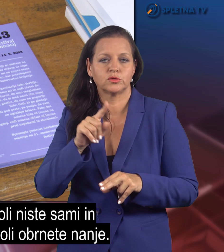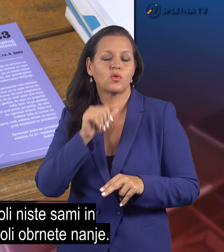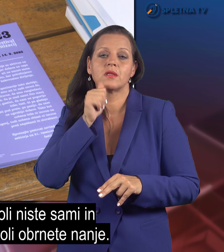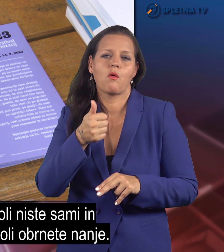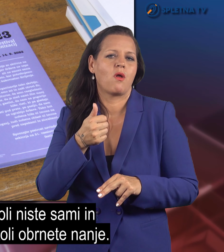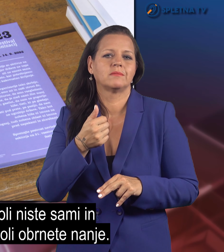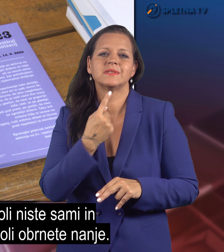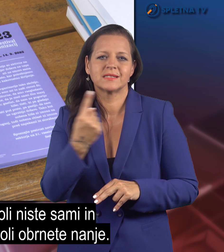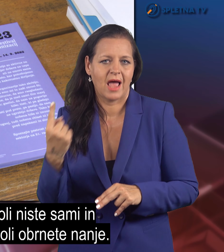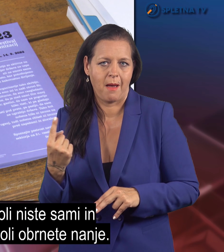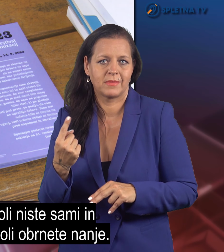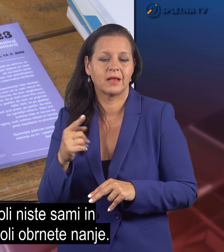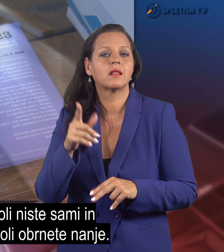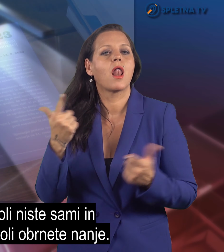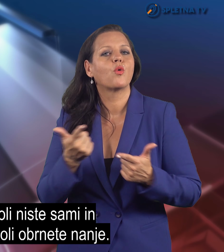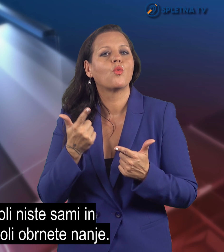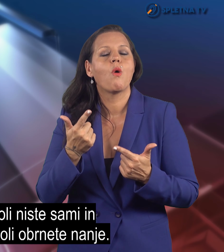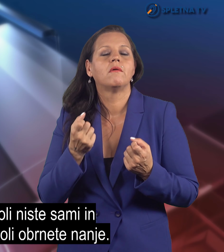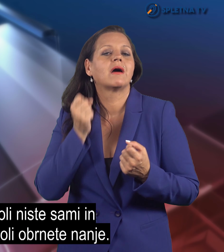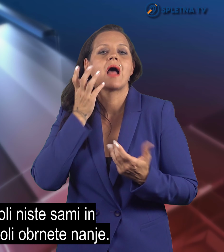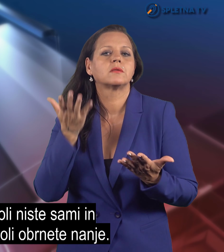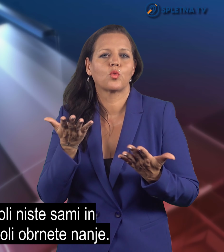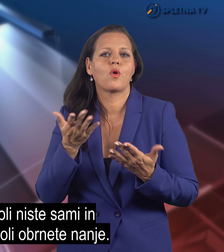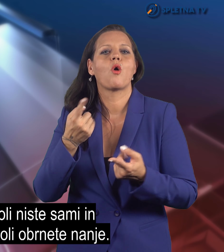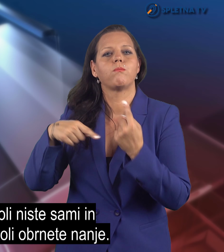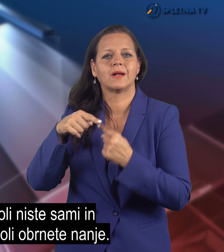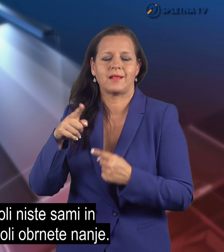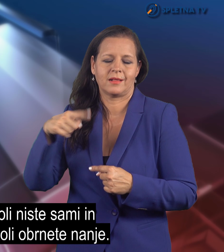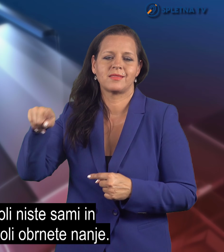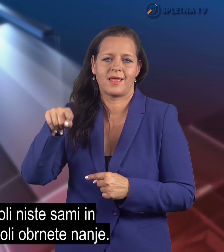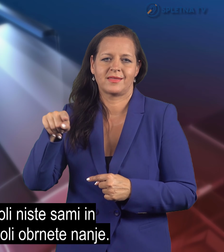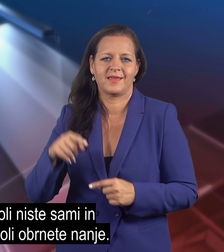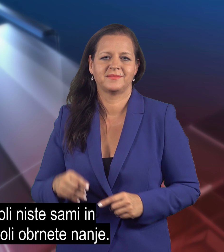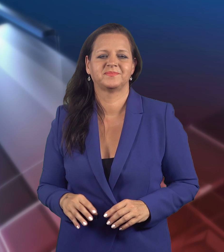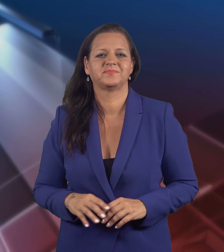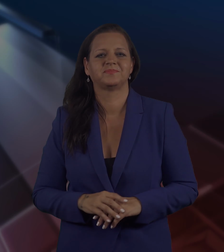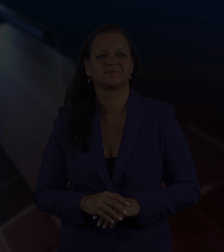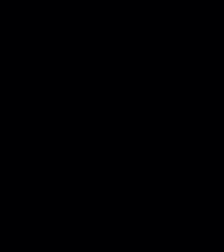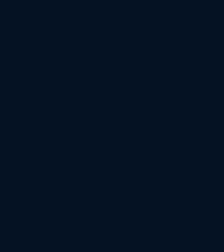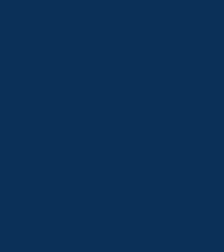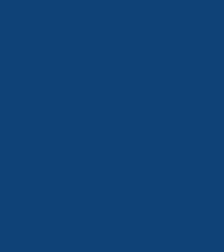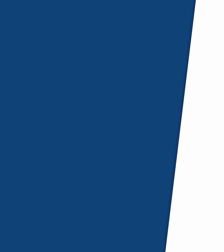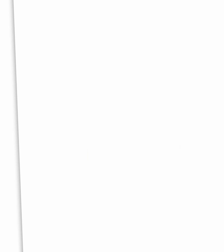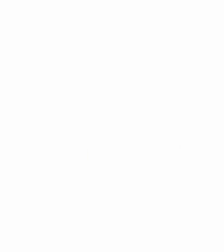nikoli niste sami in da se lahko kadarkoli obrnete nanje.